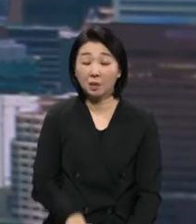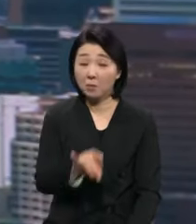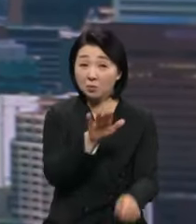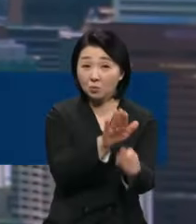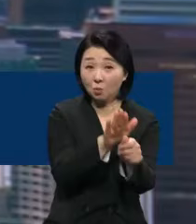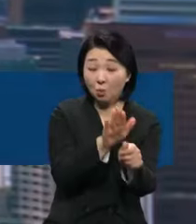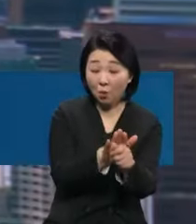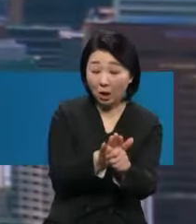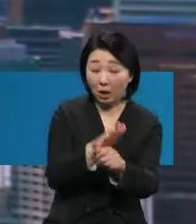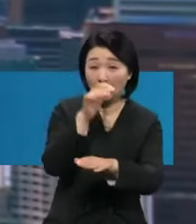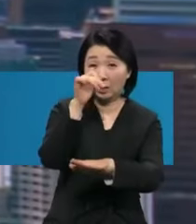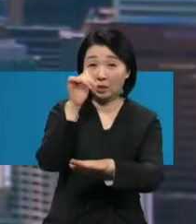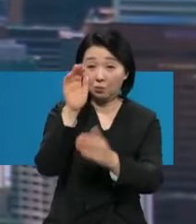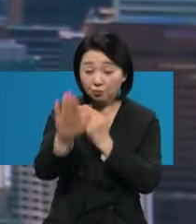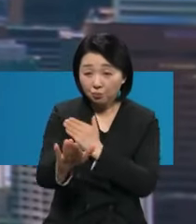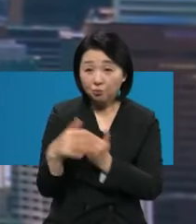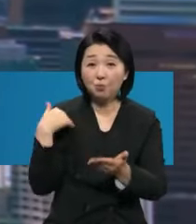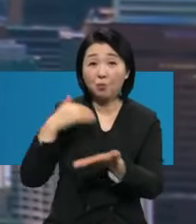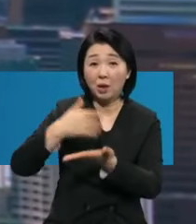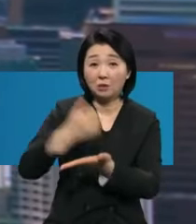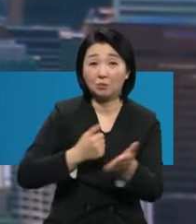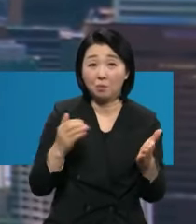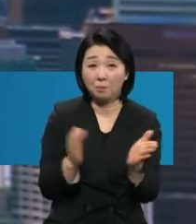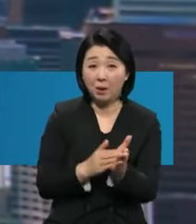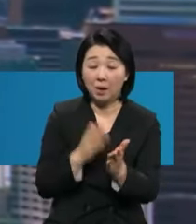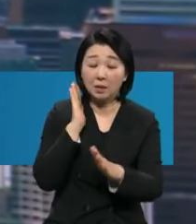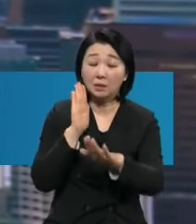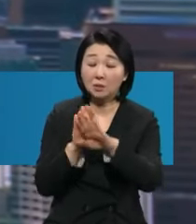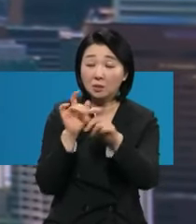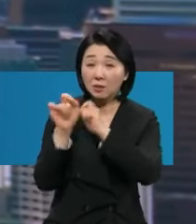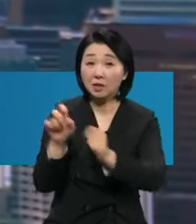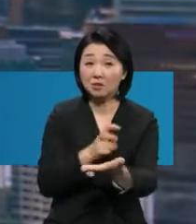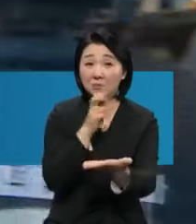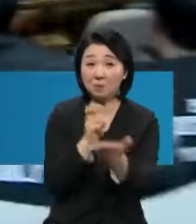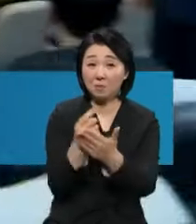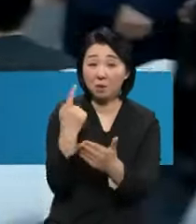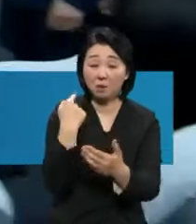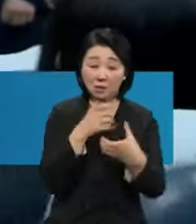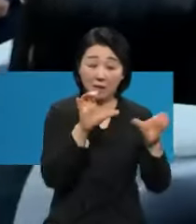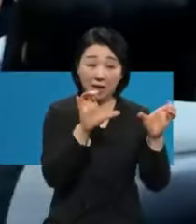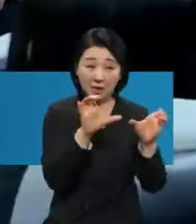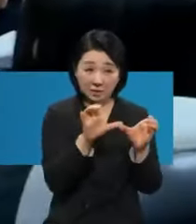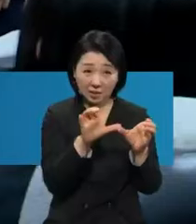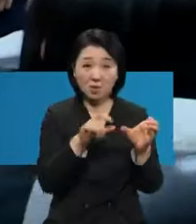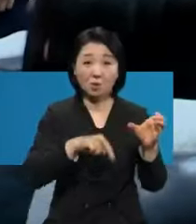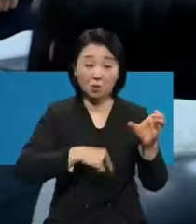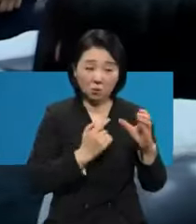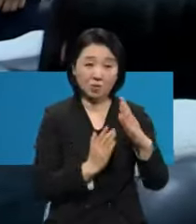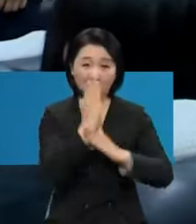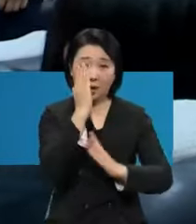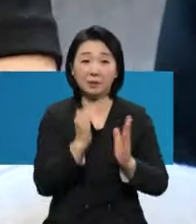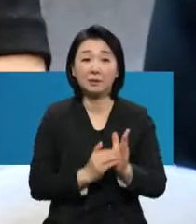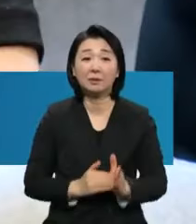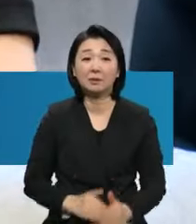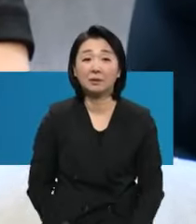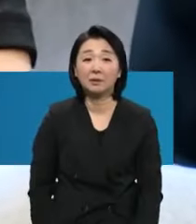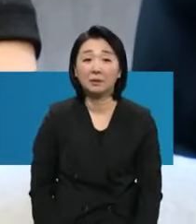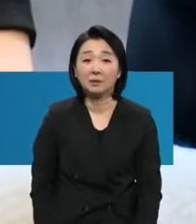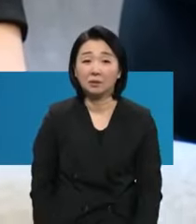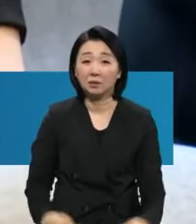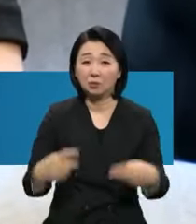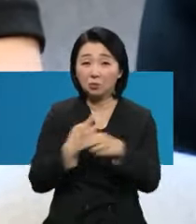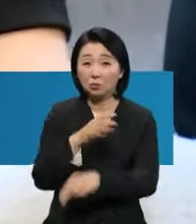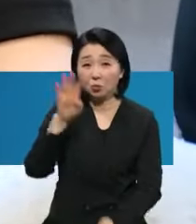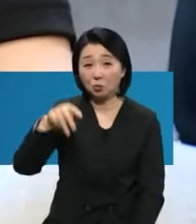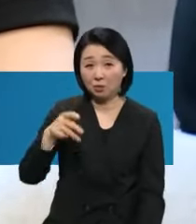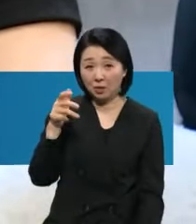선구제 후 회수 이런 방안을 담은 전세사기 특별법이 어제 야당 단독으로 국회 본회의를 통과했습니다. 박상우